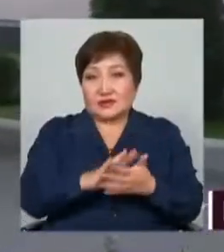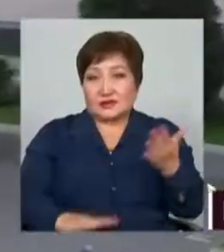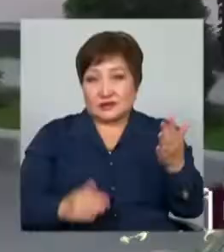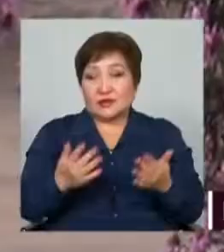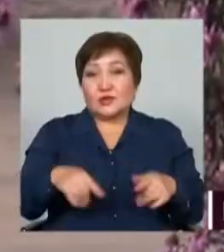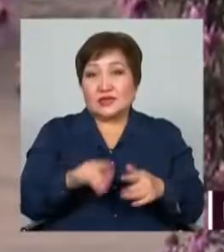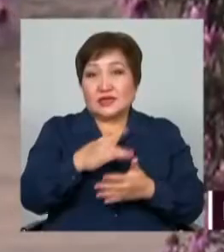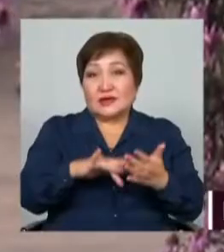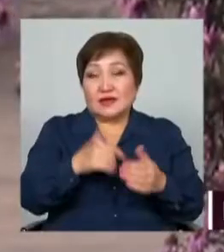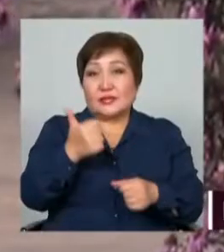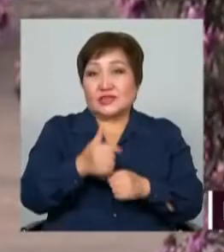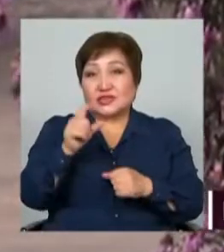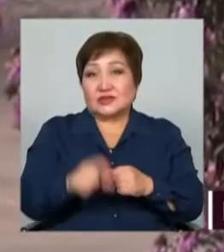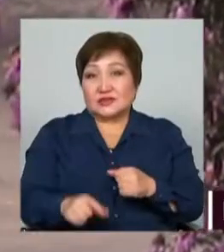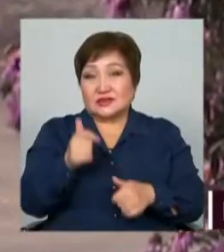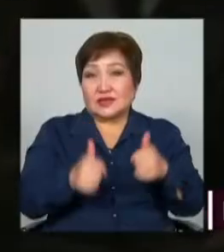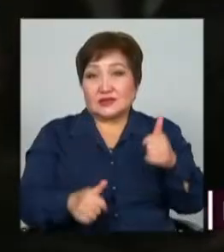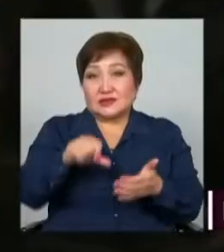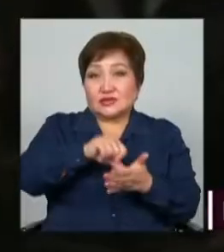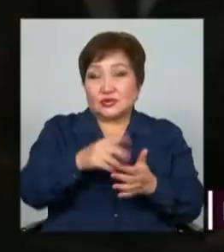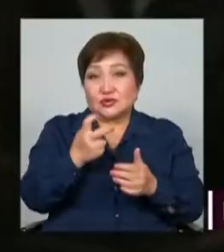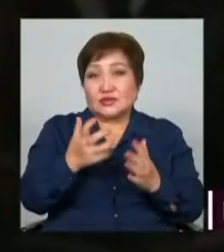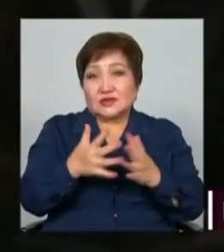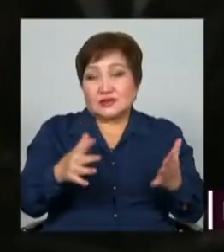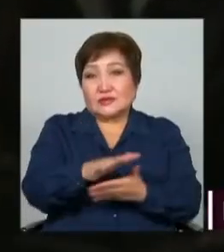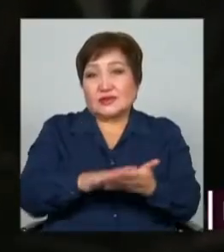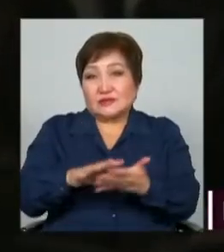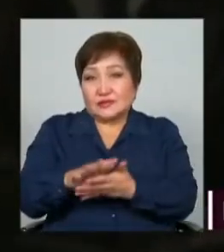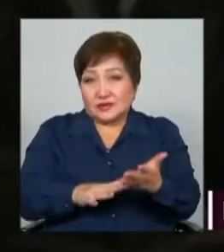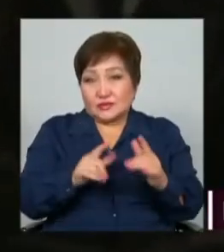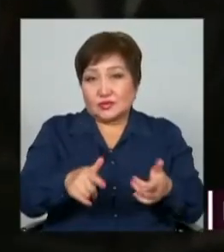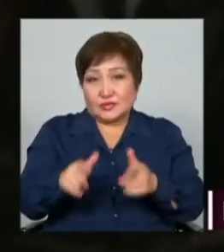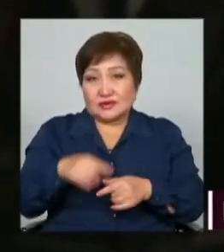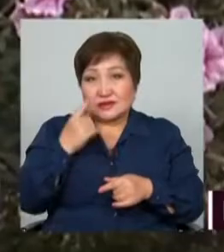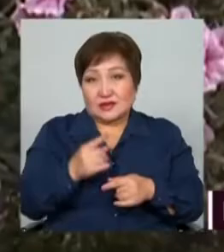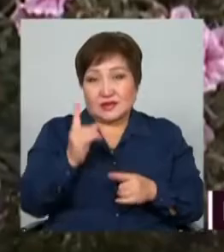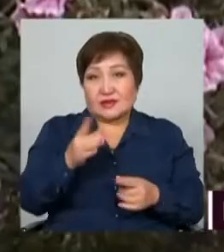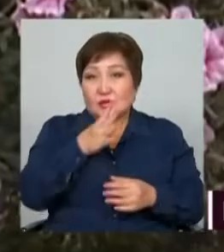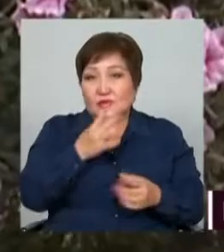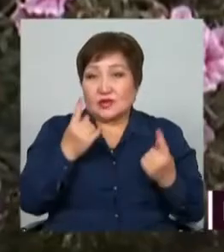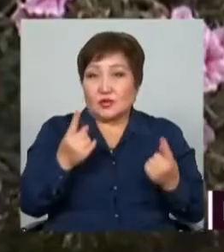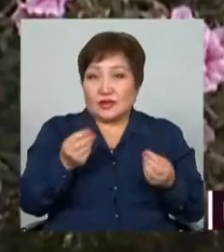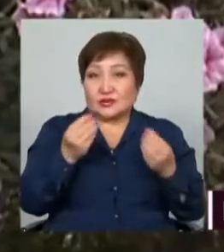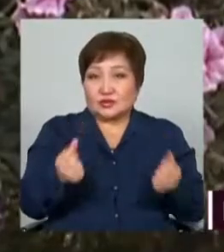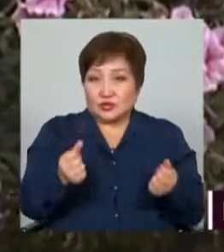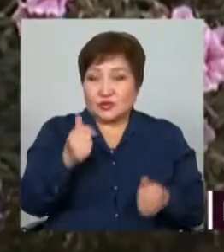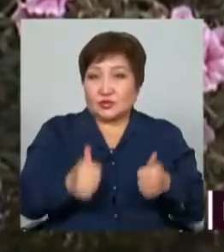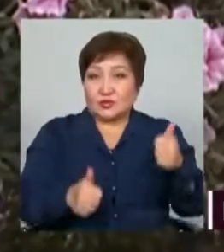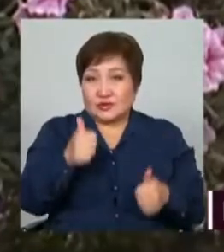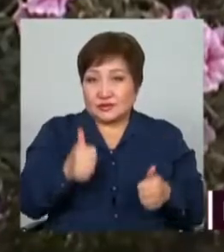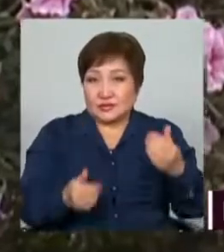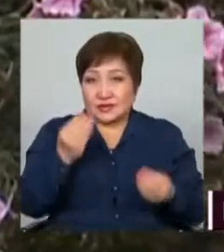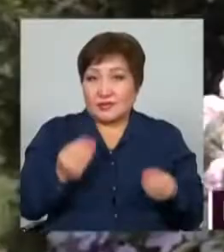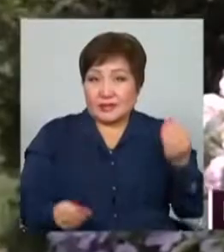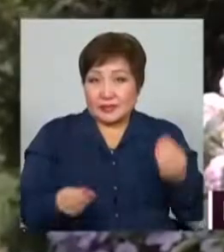басшысы сайысқа қатысуға 300-ден аса өтініш түскенін айтты. Ал алдағы уақытта қомақты жүлде ойнатылатын байқауға қаладағы тұрғын үйлер ғана